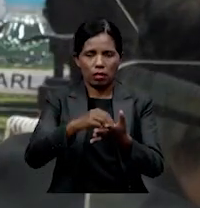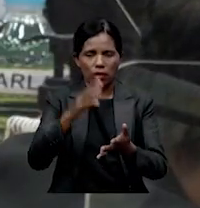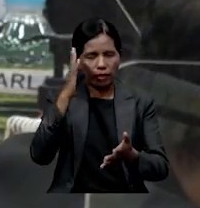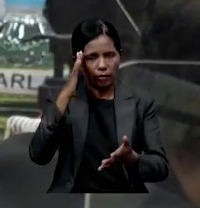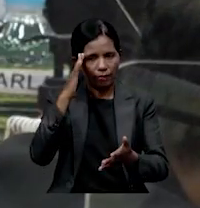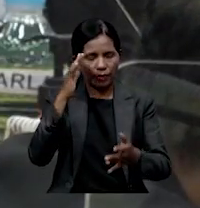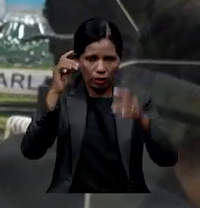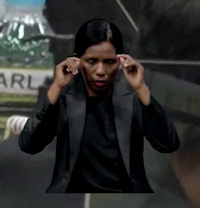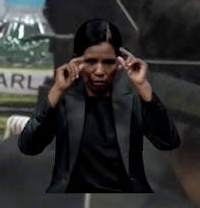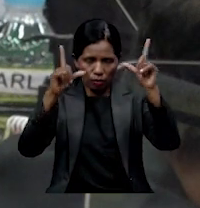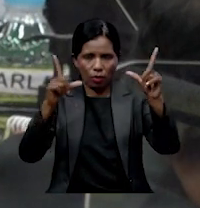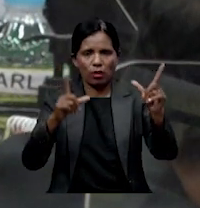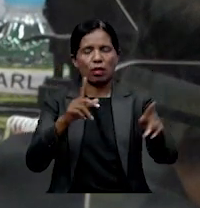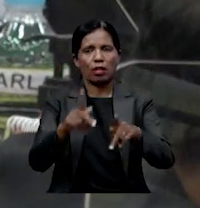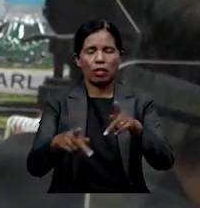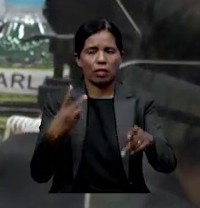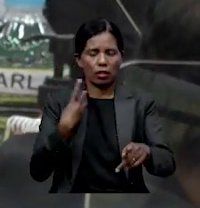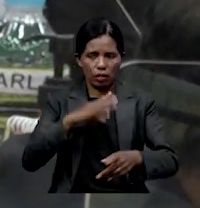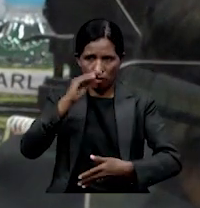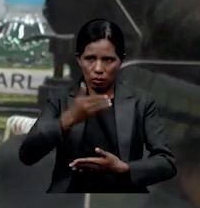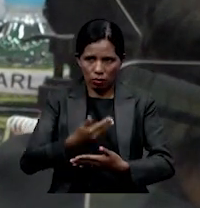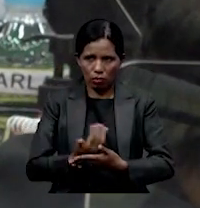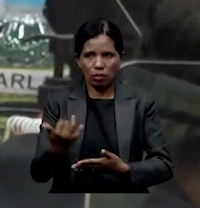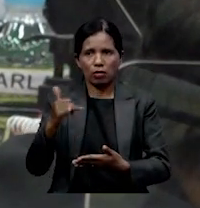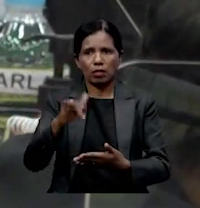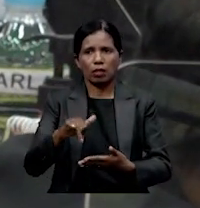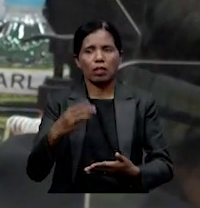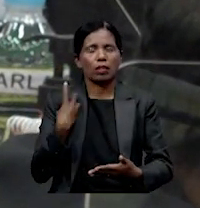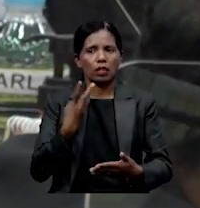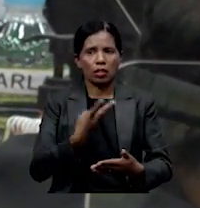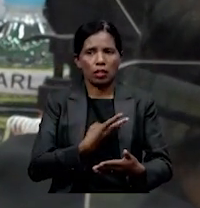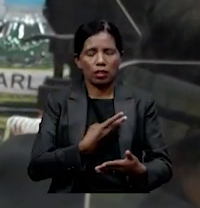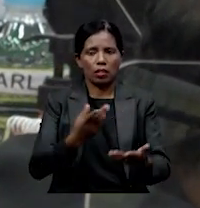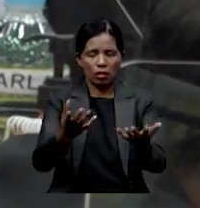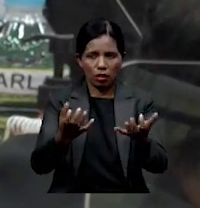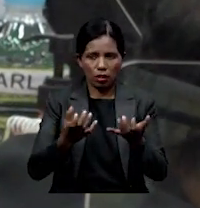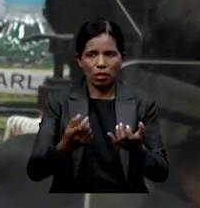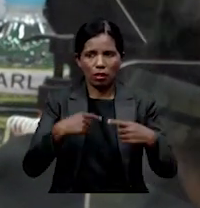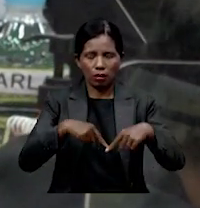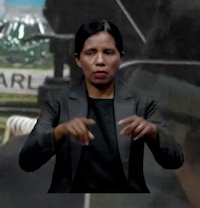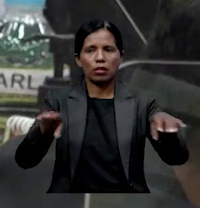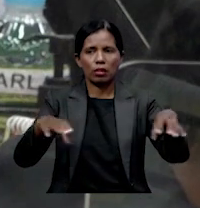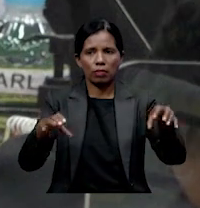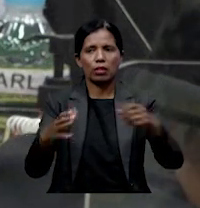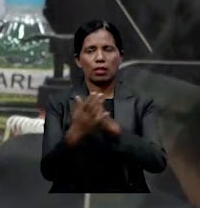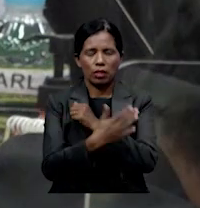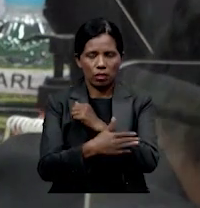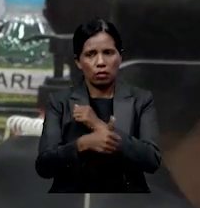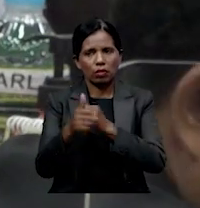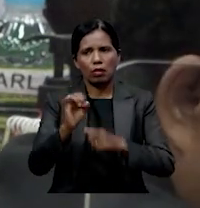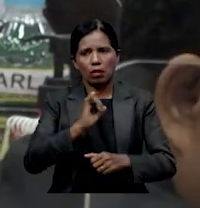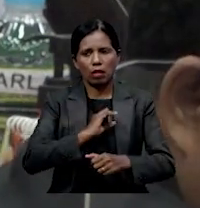Timor wan sira itania wan sira itania malu sira ne beha karak ba servisu iha rai liu. Hausimu